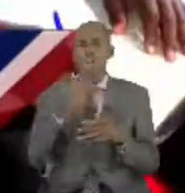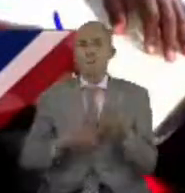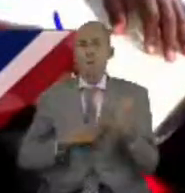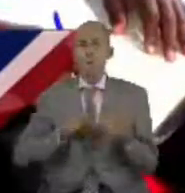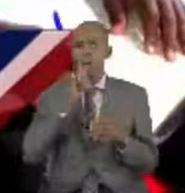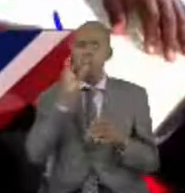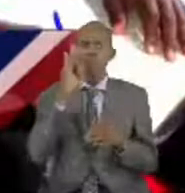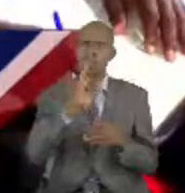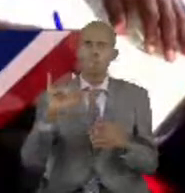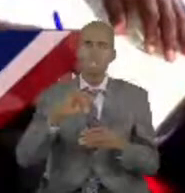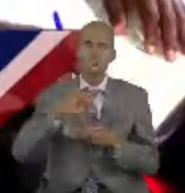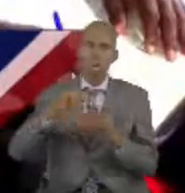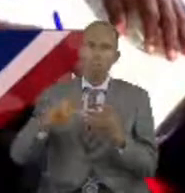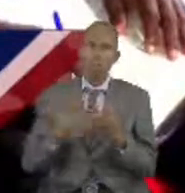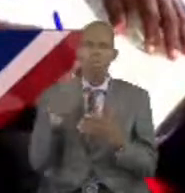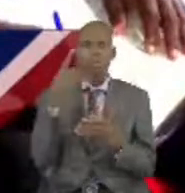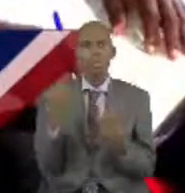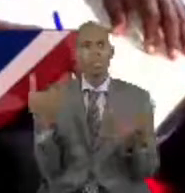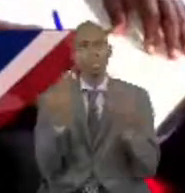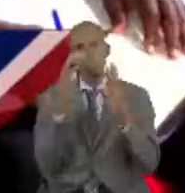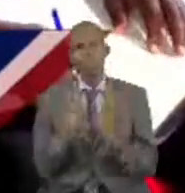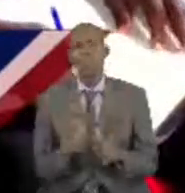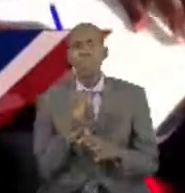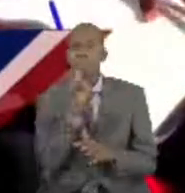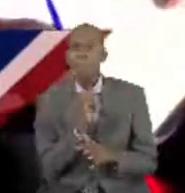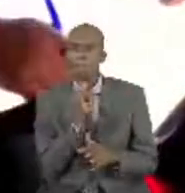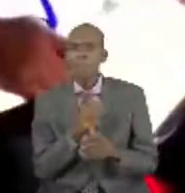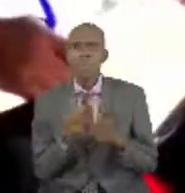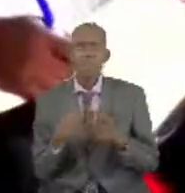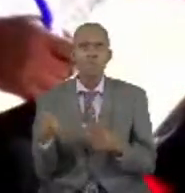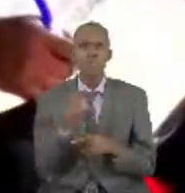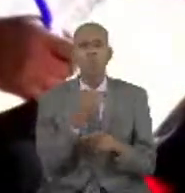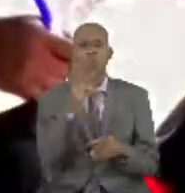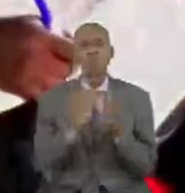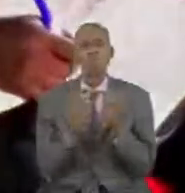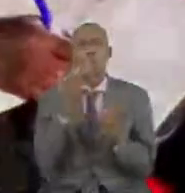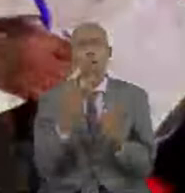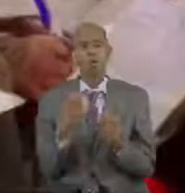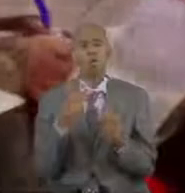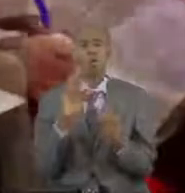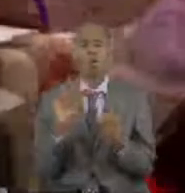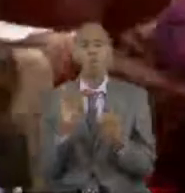délais parmi les apôtres a fait de ne pas courir ou avoir couru en vain